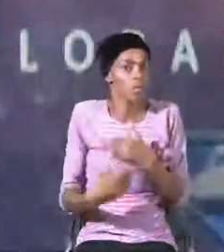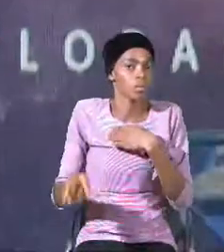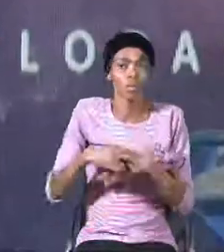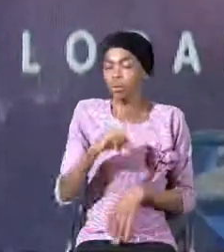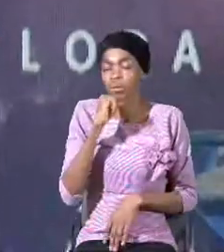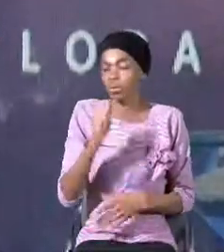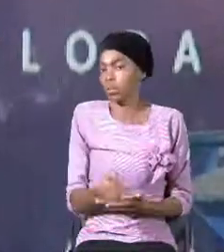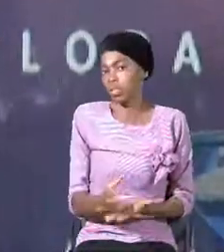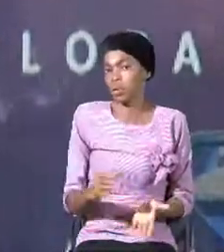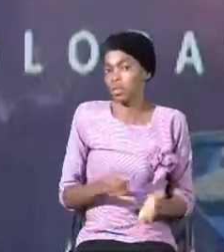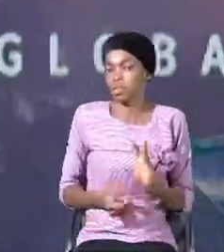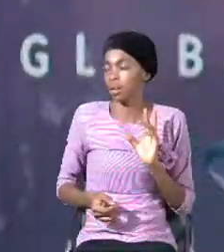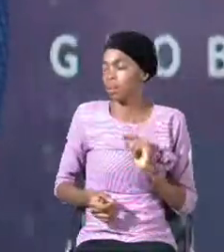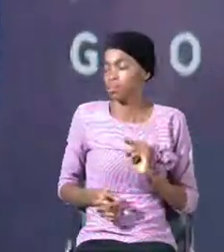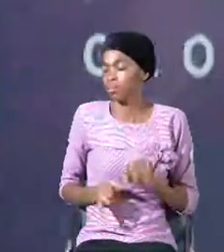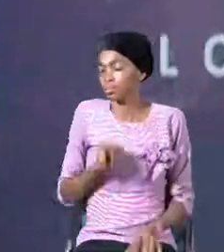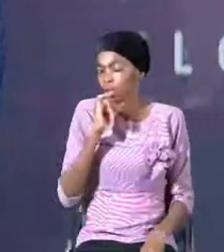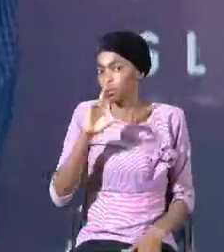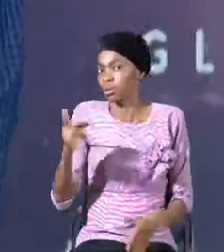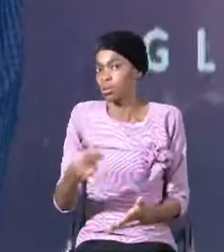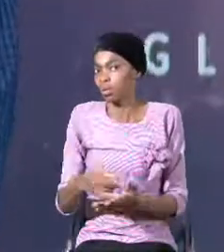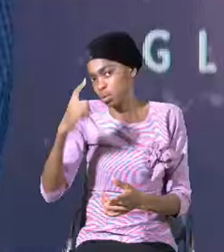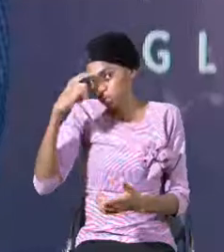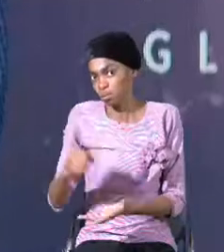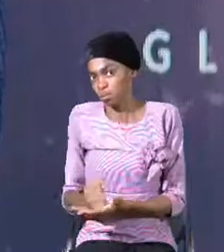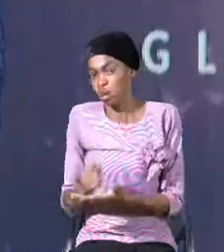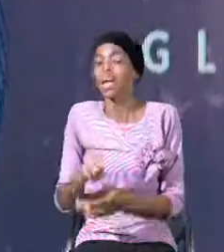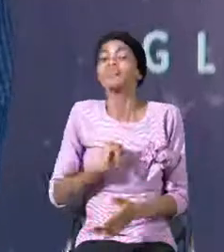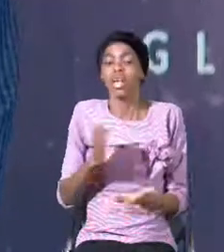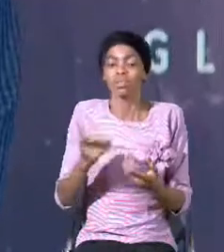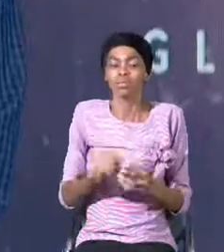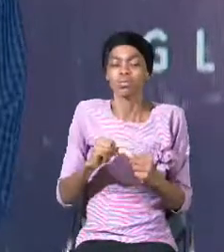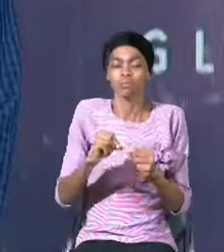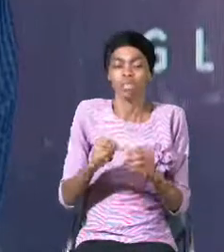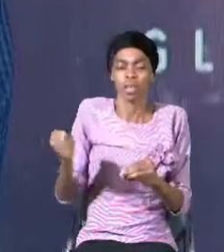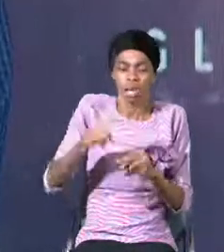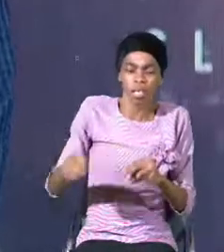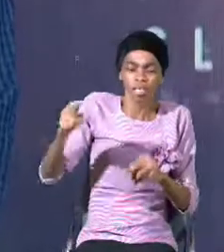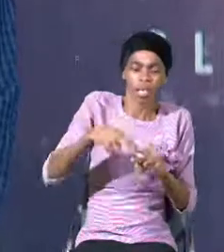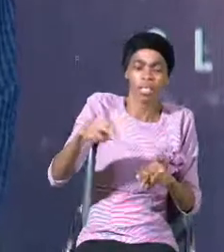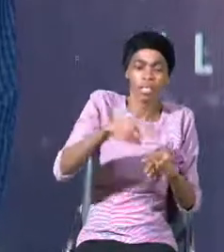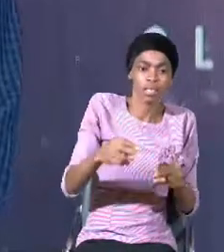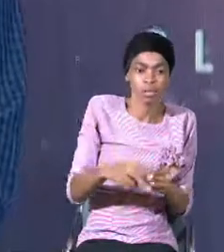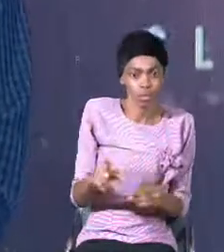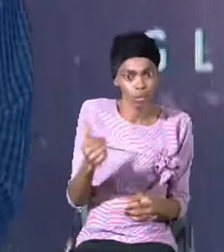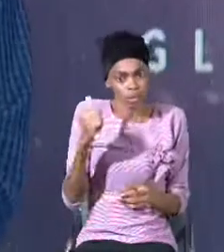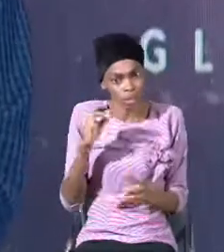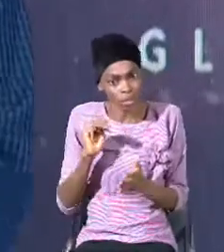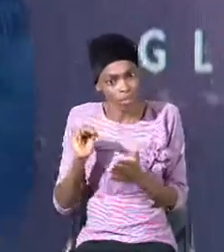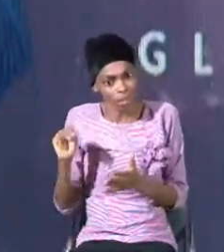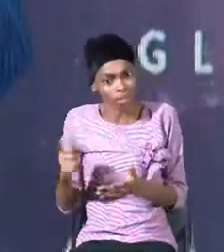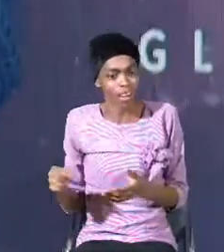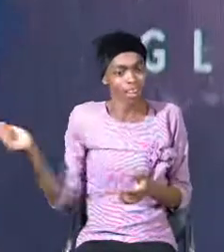Il ne veut pas dépenser l'argent. Il ne veut pas toucher l'argent. Je veux que ça atteigne des milliards. Ça va atteindre 10 milliards. Ça va atteindre